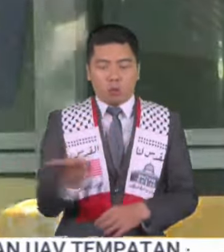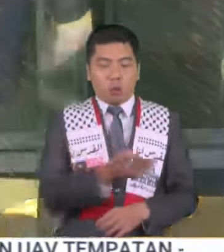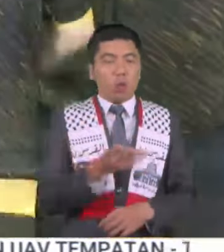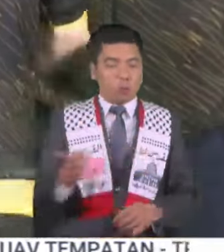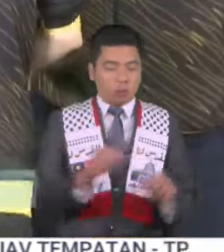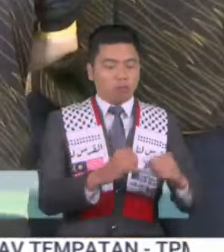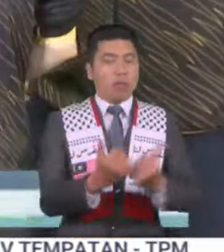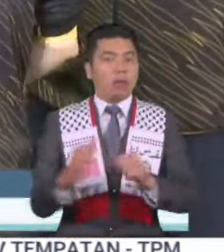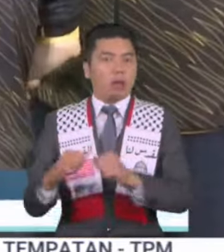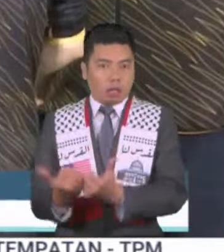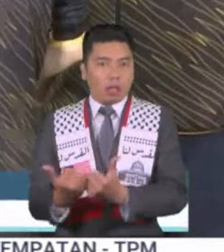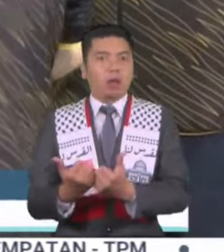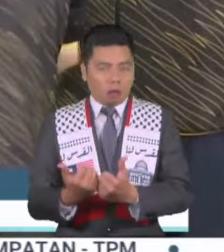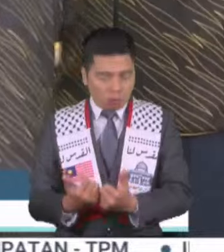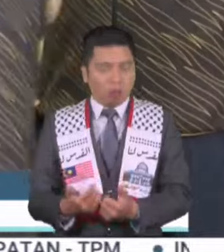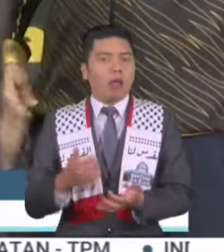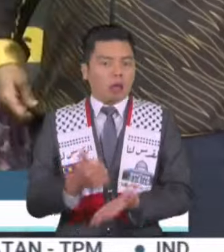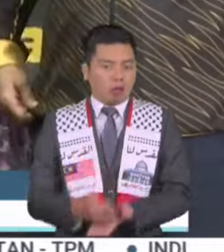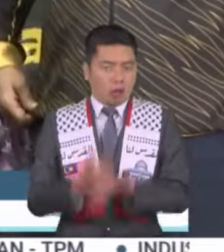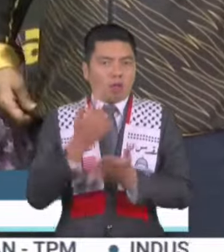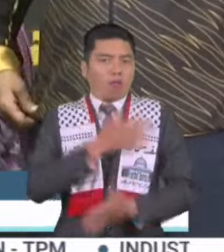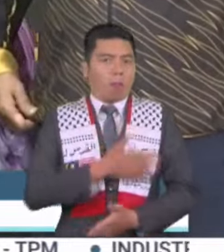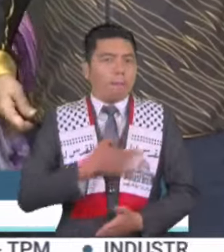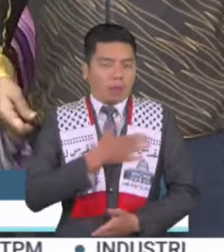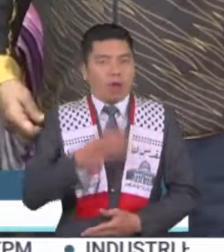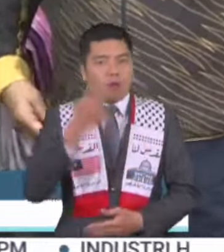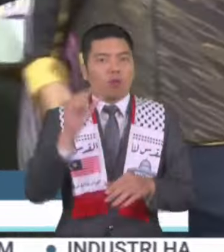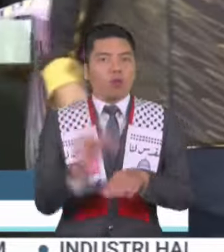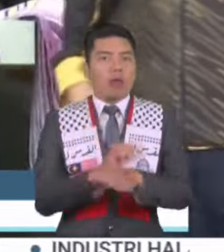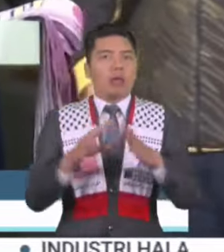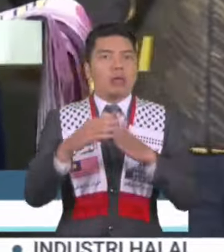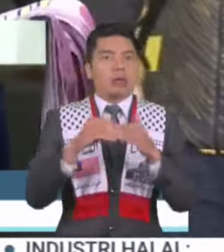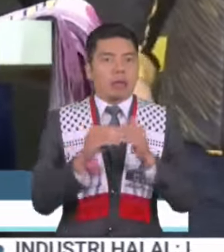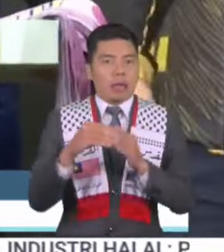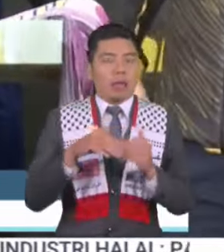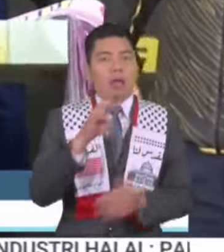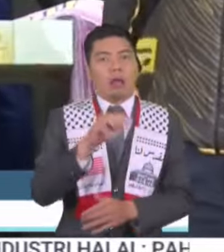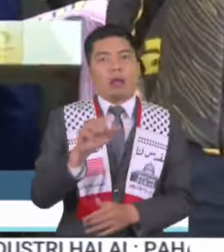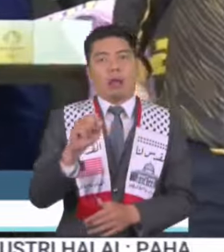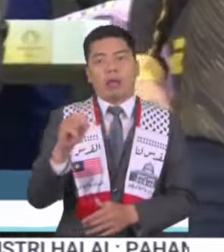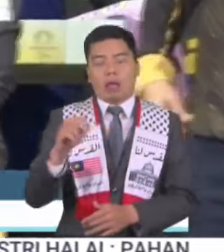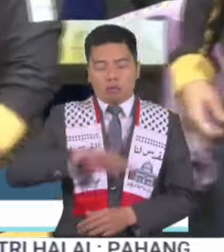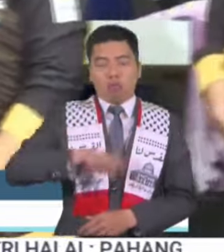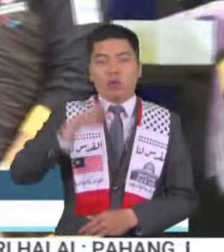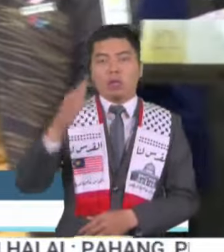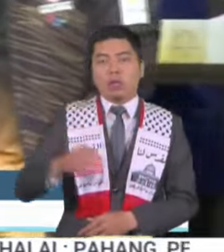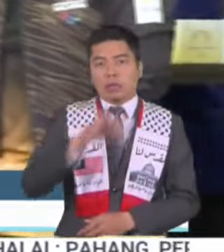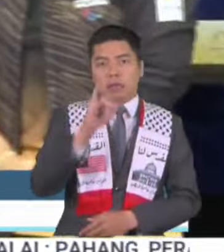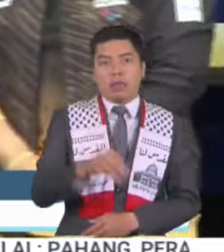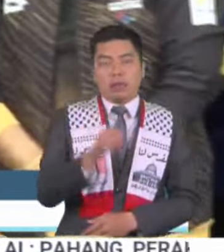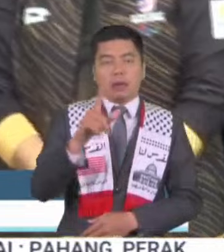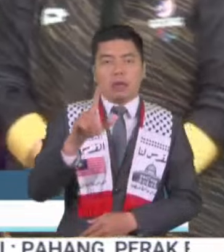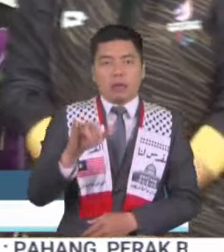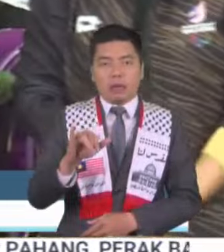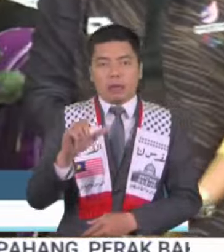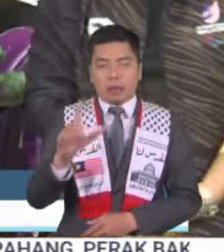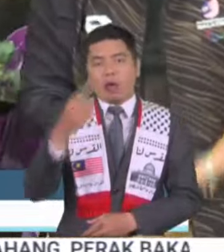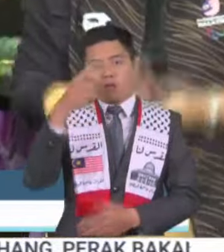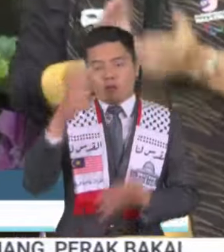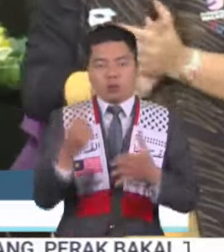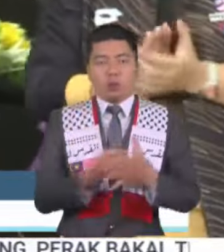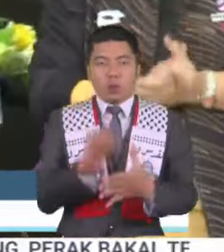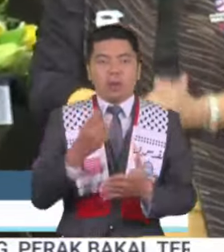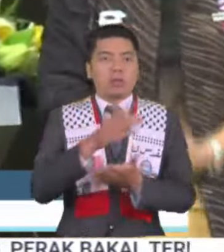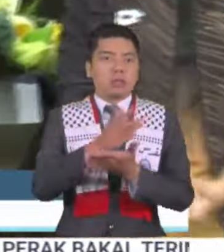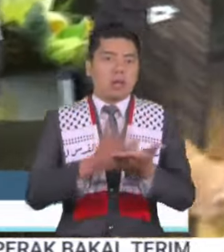badan induk itu memenuhi permintaannya untuk menggunakan fasiliti MSN di Bukit Jalil selama sebulan setengah sebelum